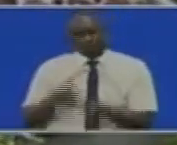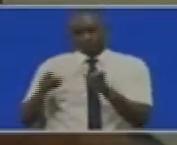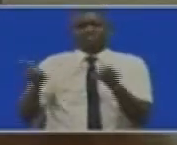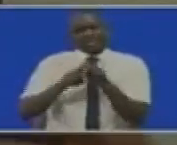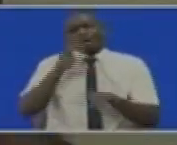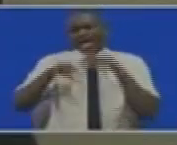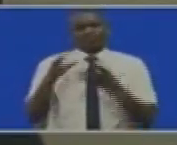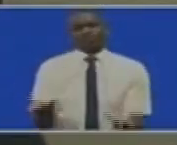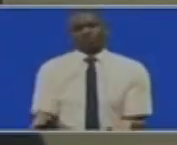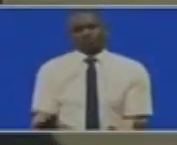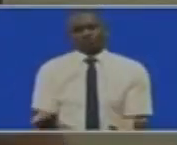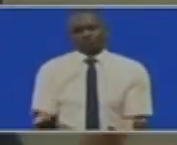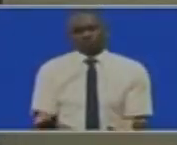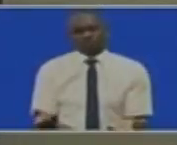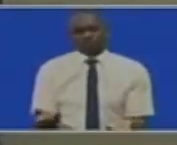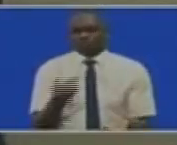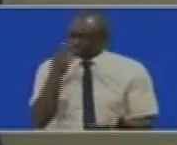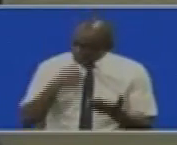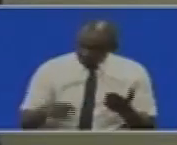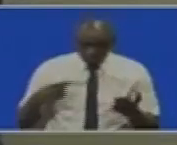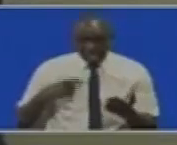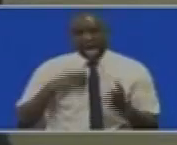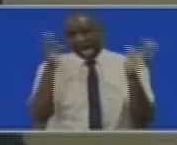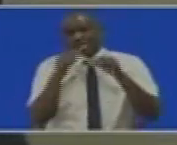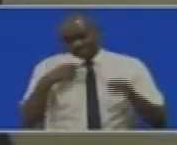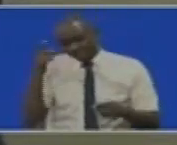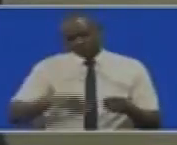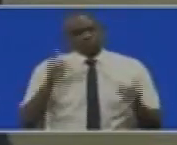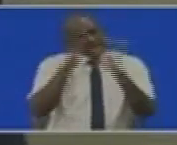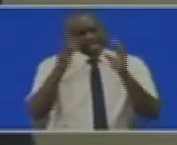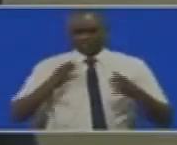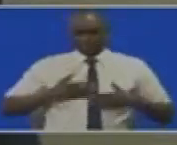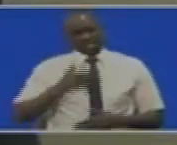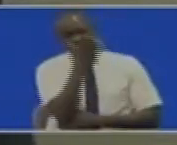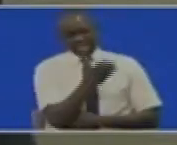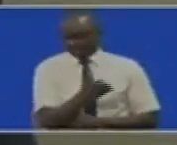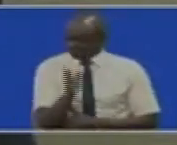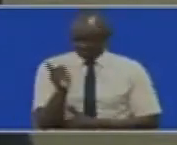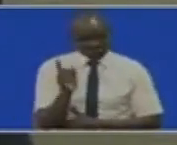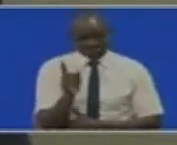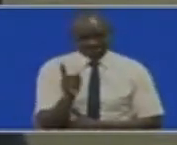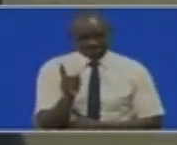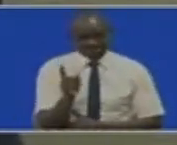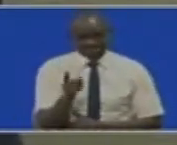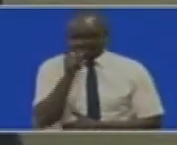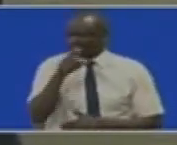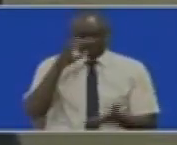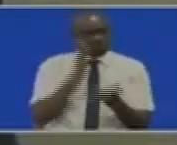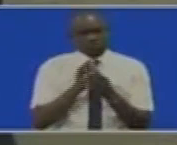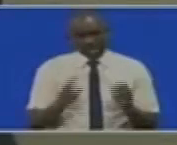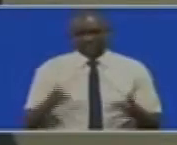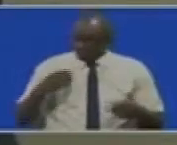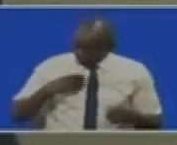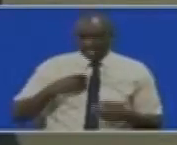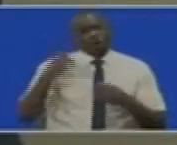swara. There's this kind of feeling that we are hiding a body somewhere, that we did something with intent. But that's not the case. We are